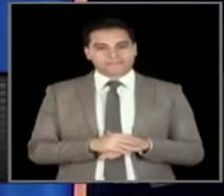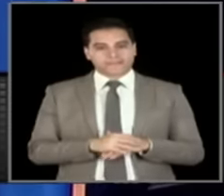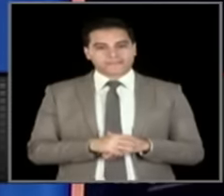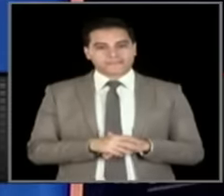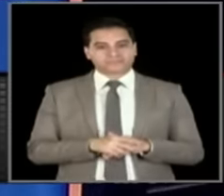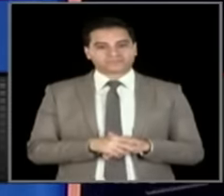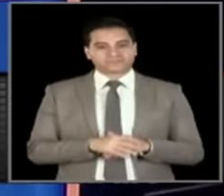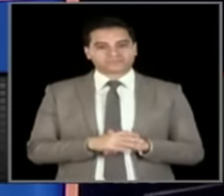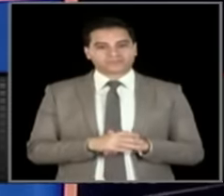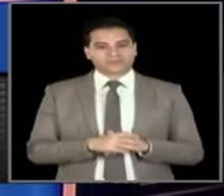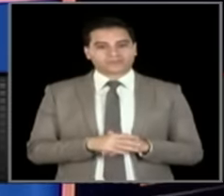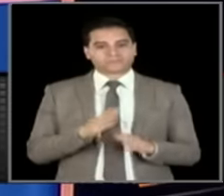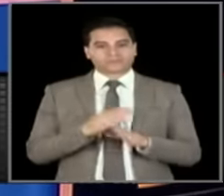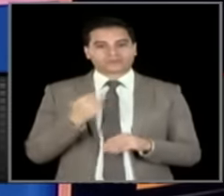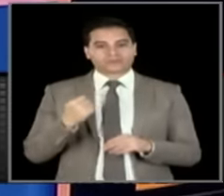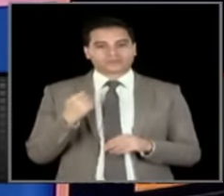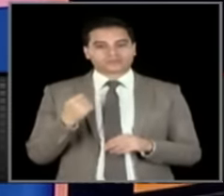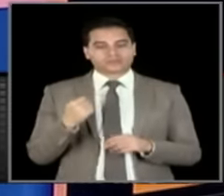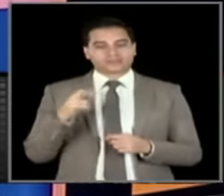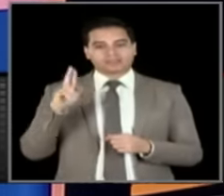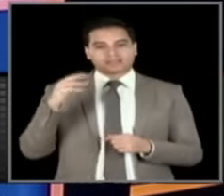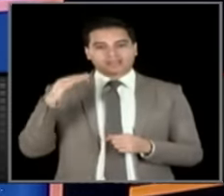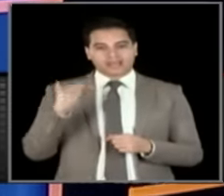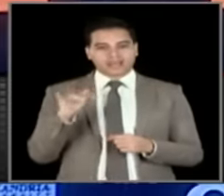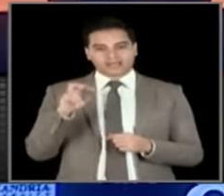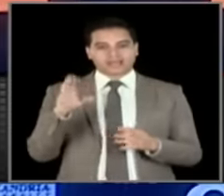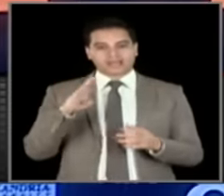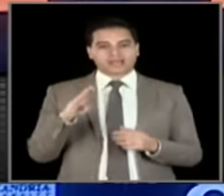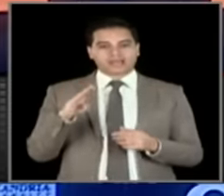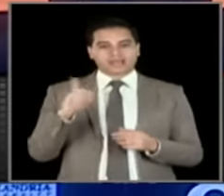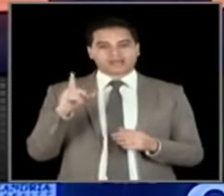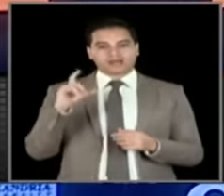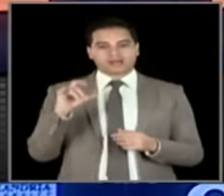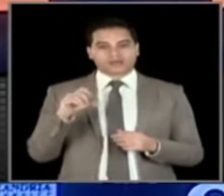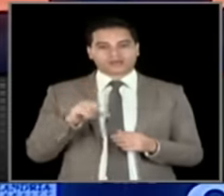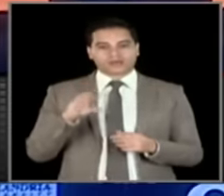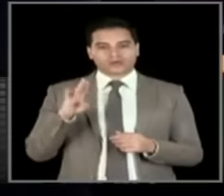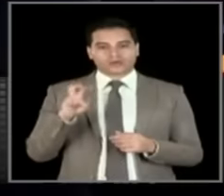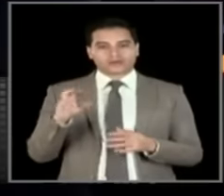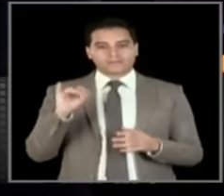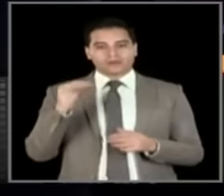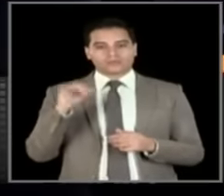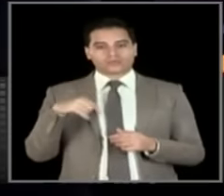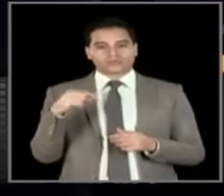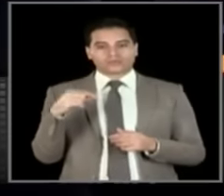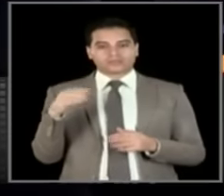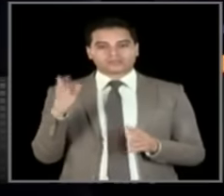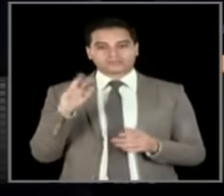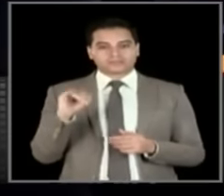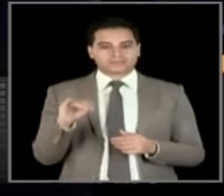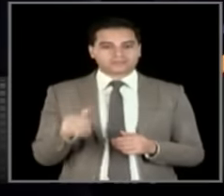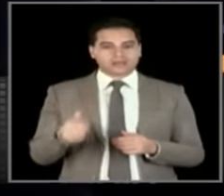استنى بطوله تحيه كاريوكا. ايوه محمود اسماعيل، محمود